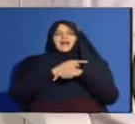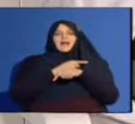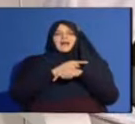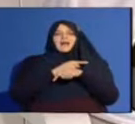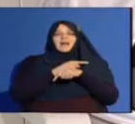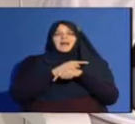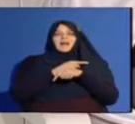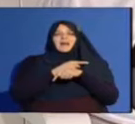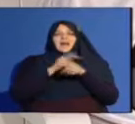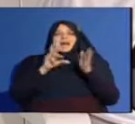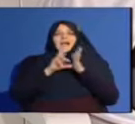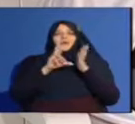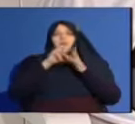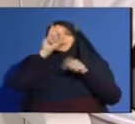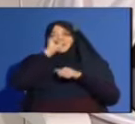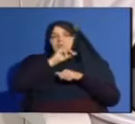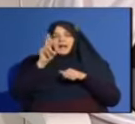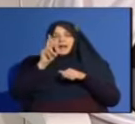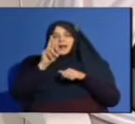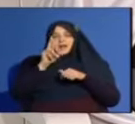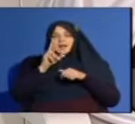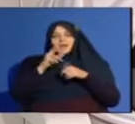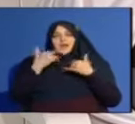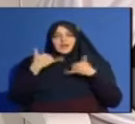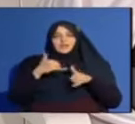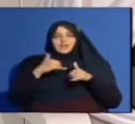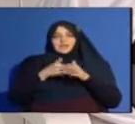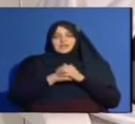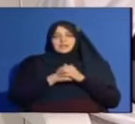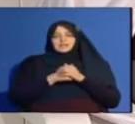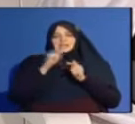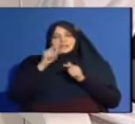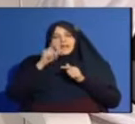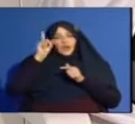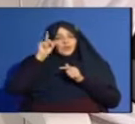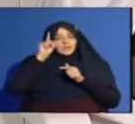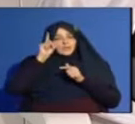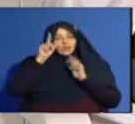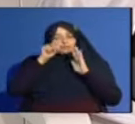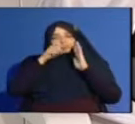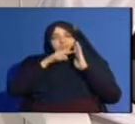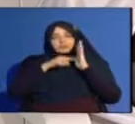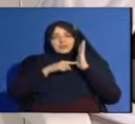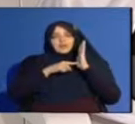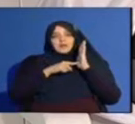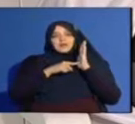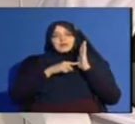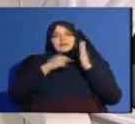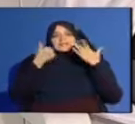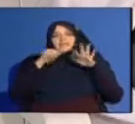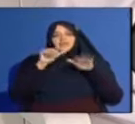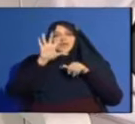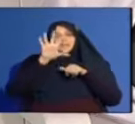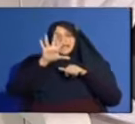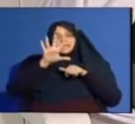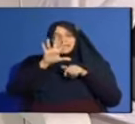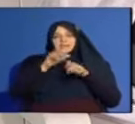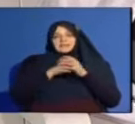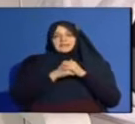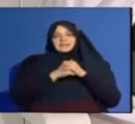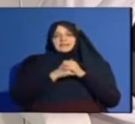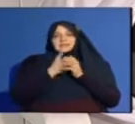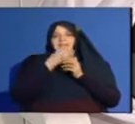يخالف الآداب العامة. كل ذلك موجود يعني في المادة 605